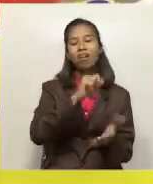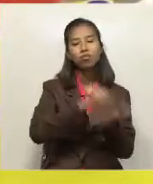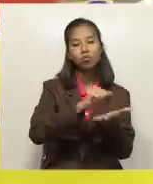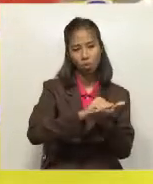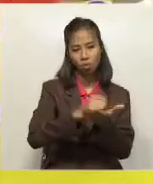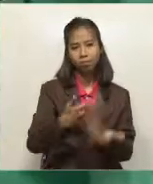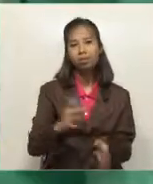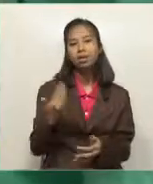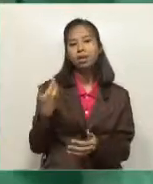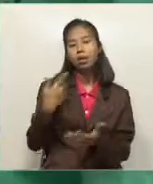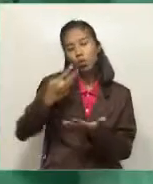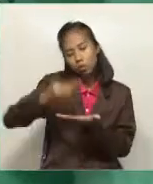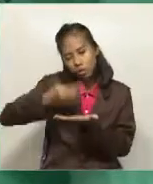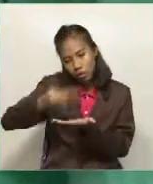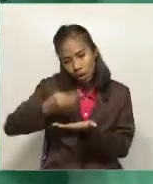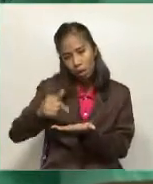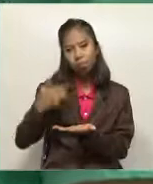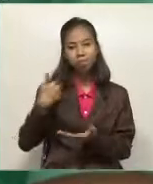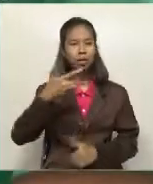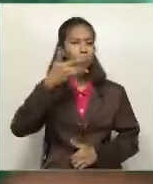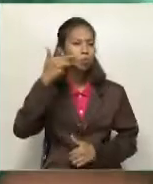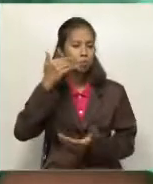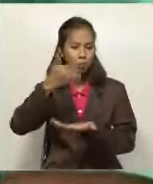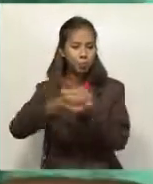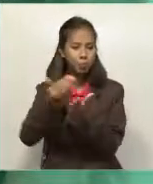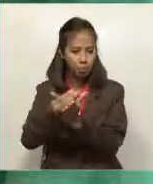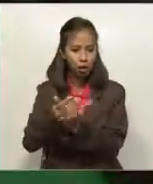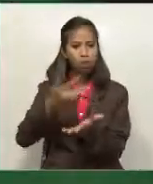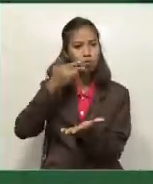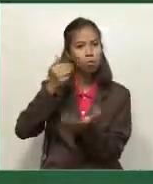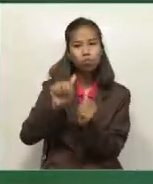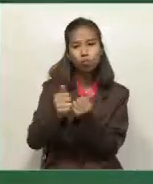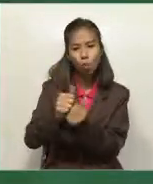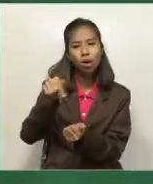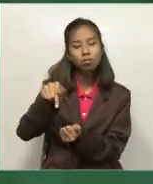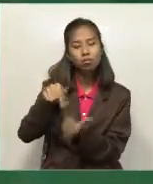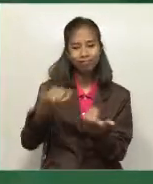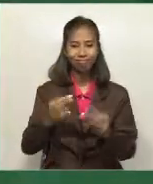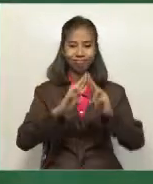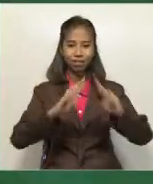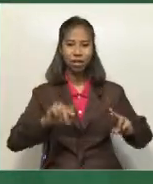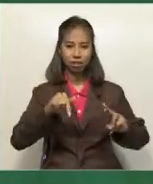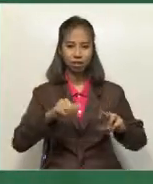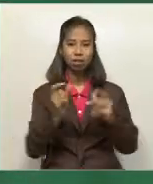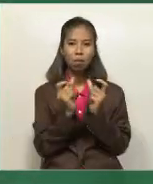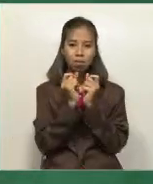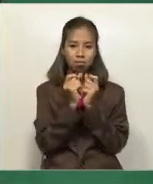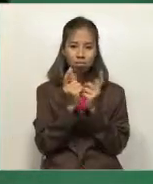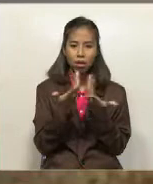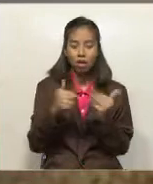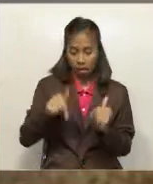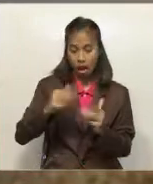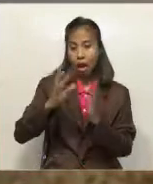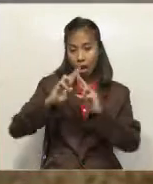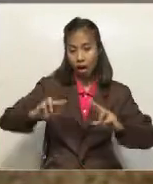าะปลาเจก๋วยเตี๋ยวหล่อเจขนมเปี๊ยะและขนมตุ๊บตับค่ะอย่างร้านนี้ก็ขายมามากกว่า100ปีแล้วนะ